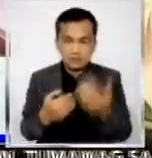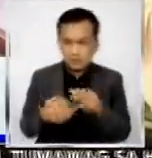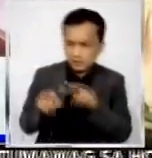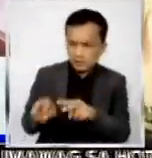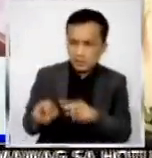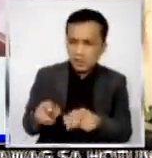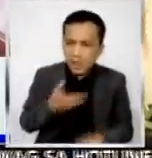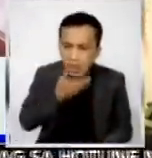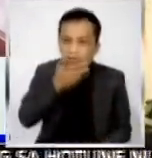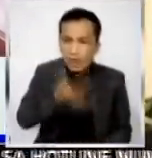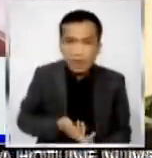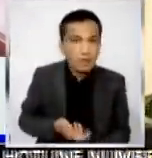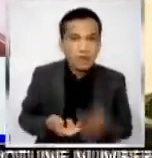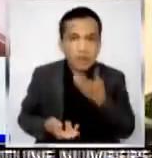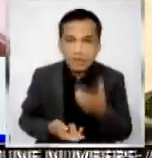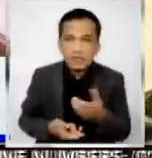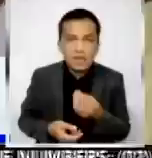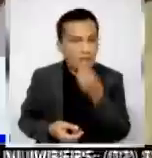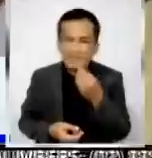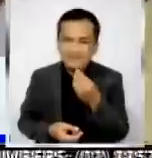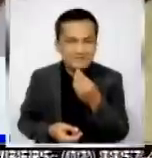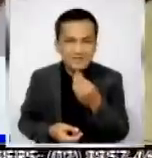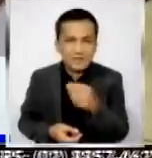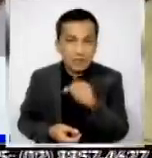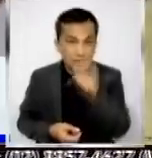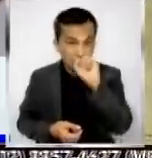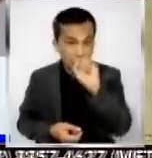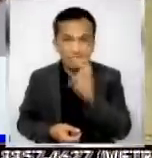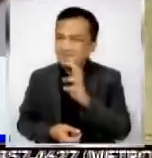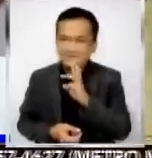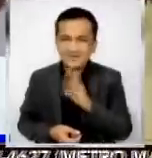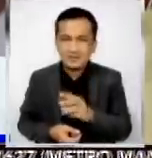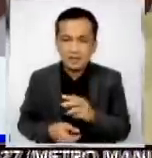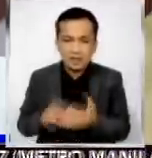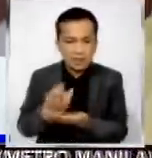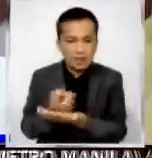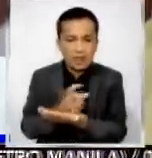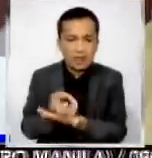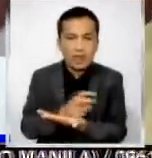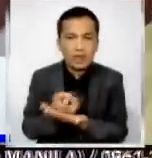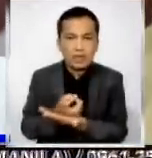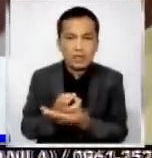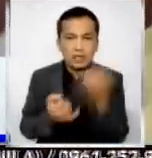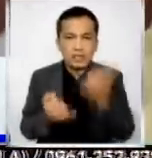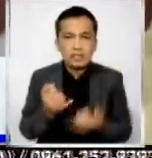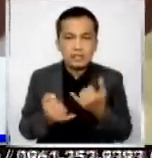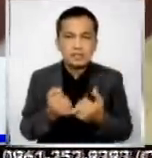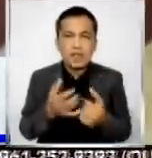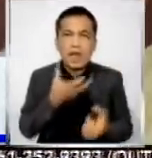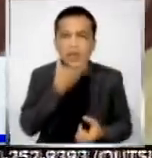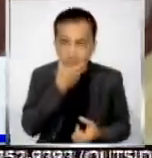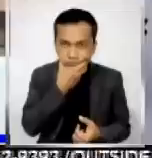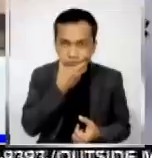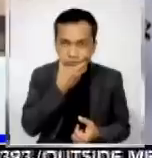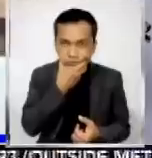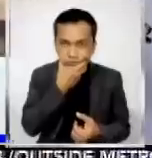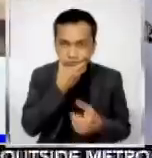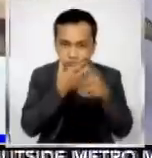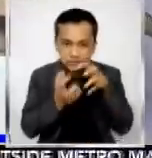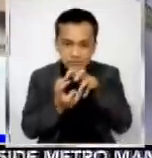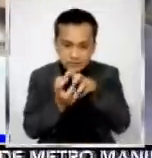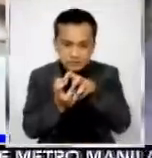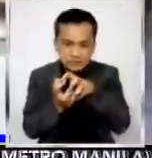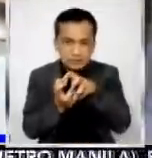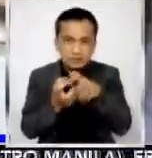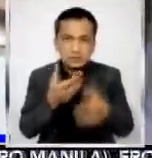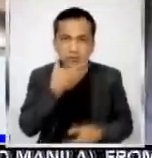hindi makakain ni makainom ng tubig, balisa at kalaunay naglock na di umano ang panga ng bata. Naghinala na